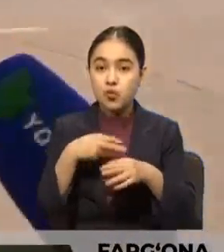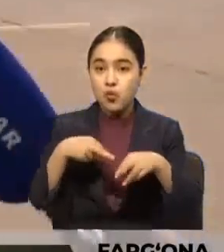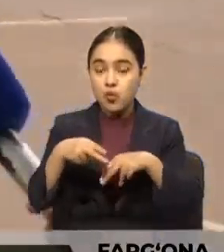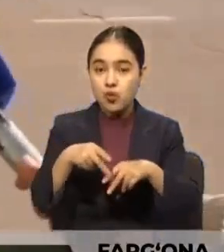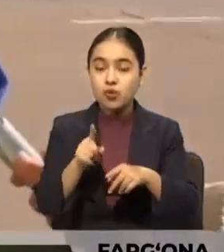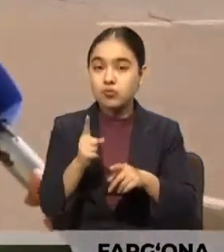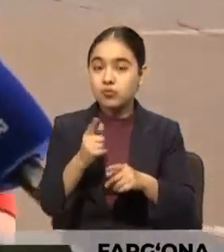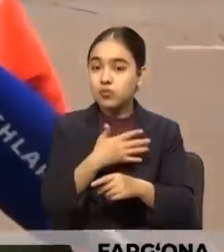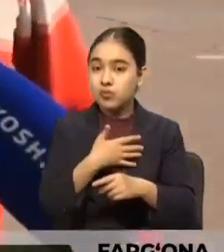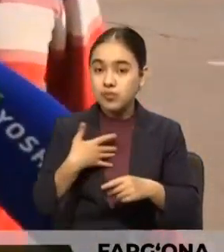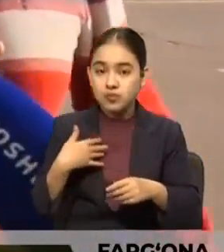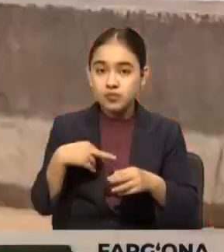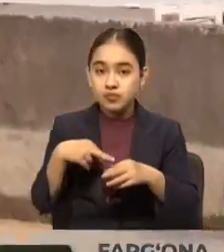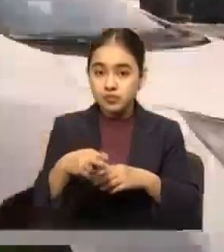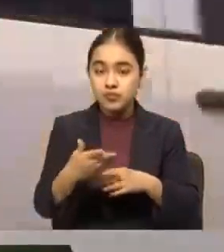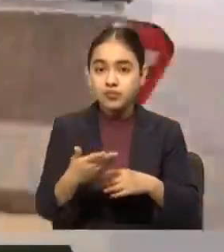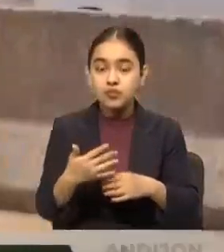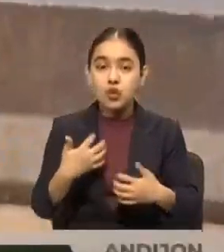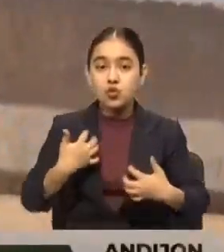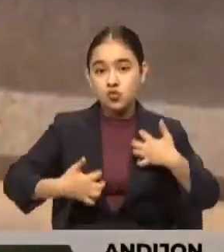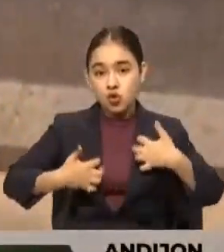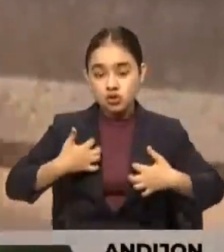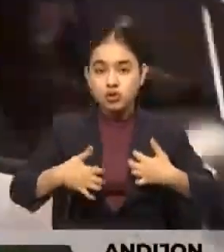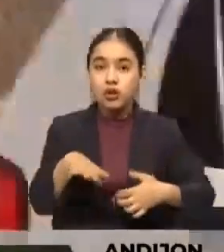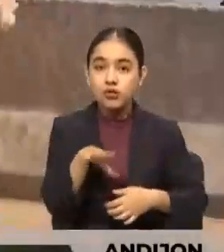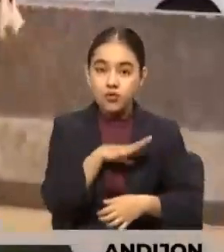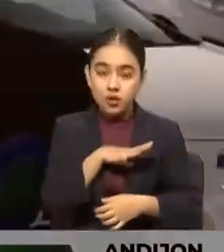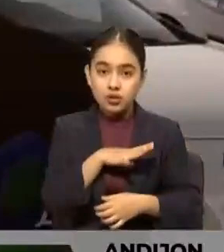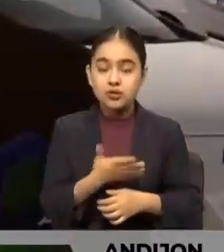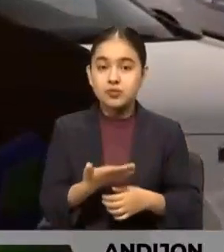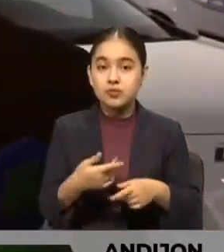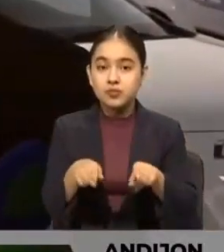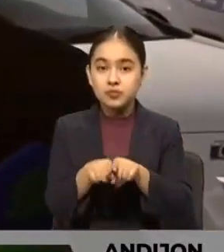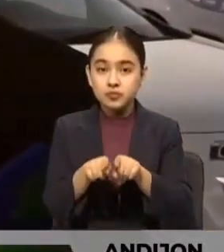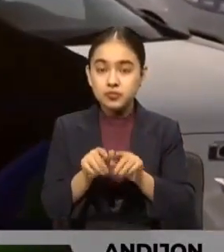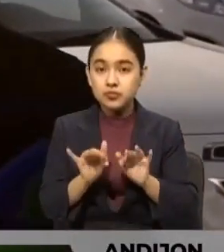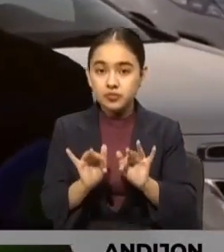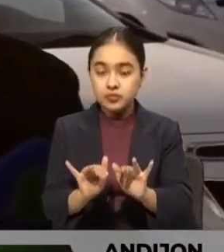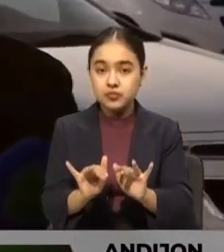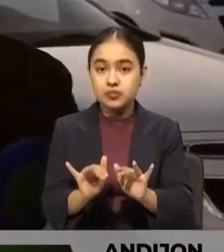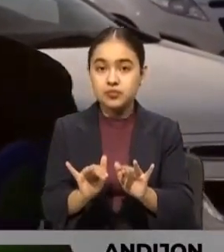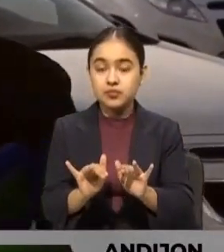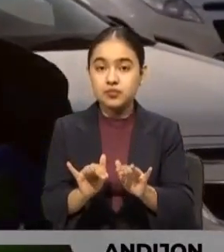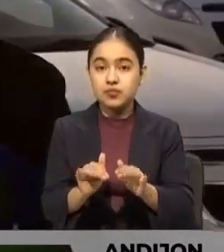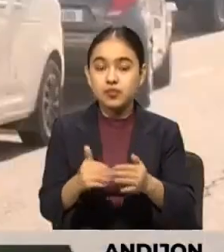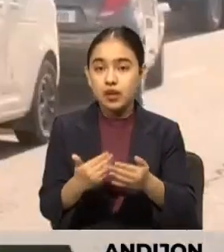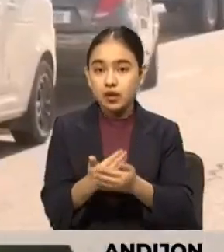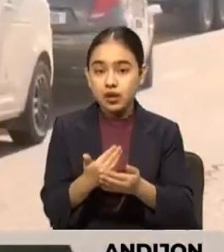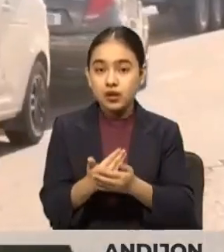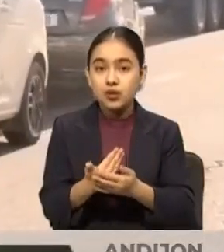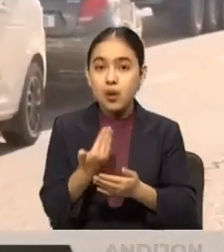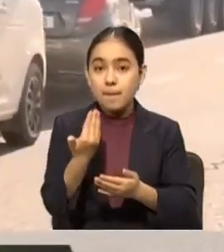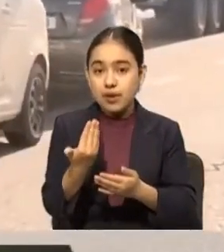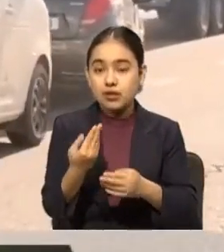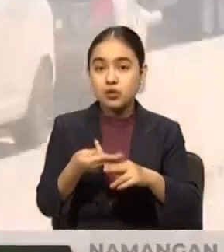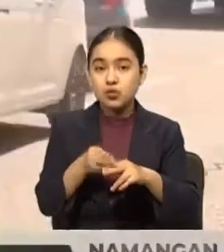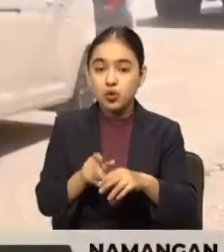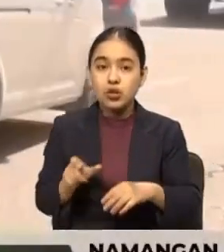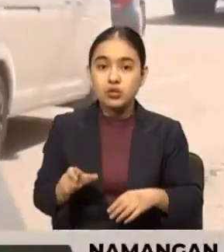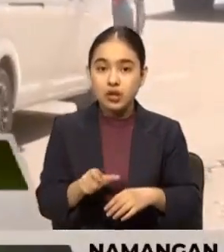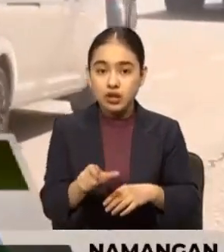joyidan o'tmayapsiz. Men boradi, shoshilyapti. Piyoda majburiyatsiz bajarmayapsiz-ku hozir. Bo'ldi, endi bosib qaytarmayman. Aynan mana shu